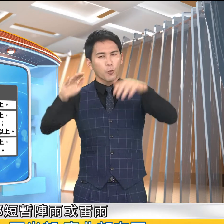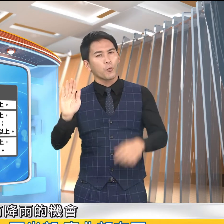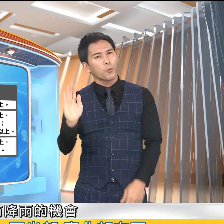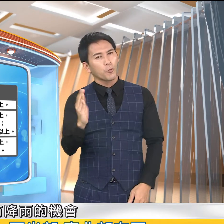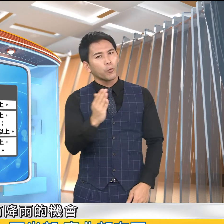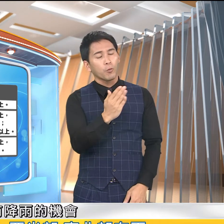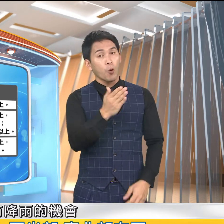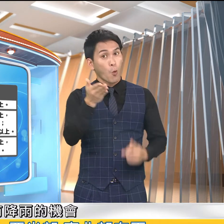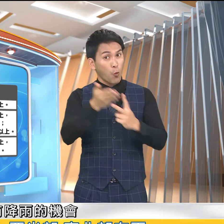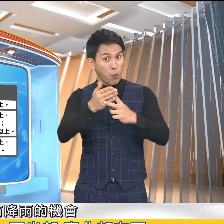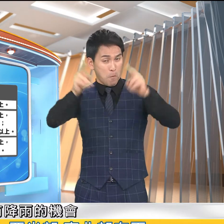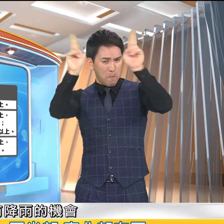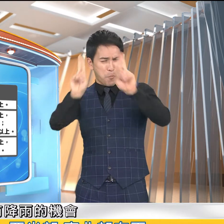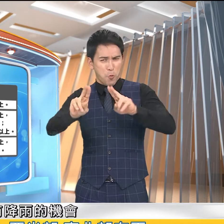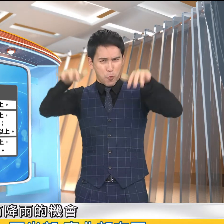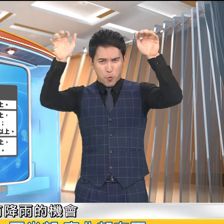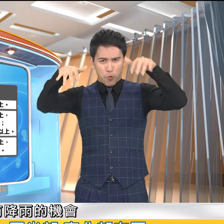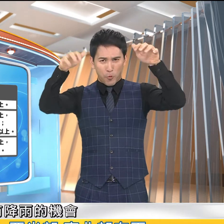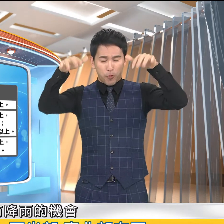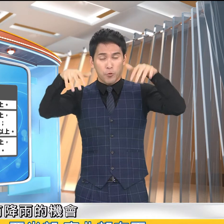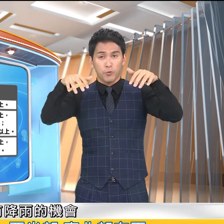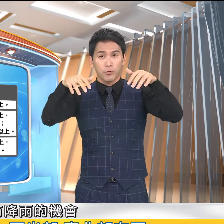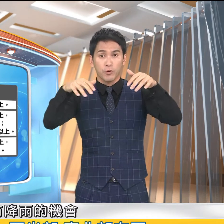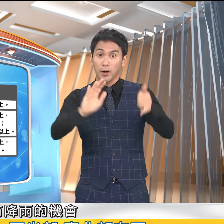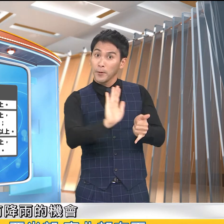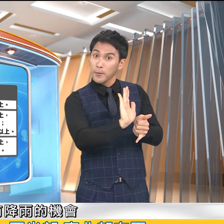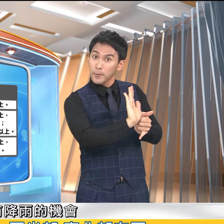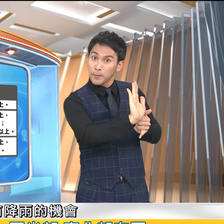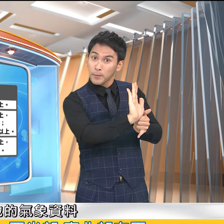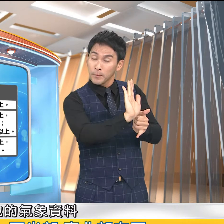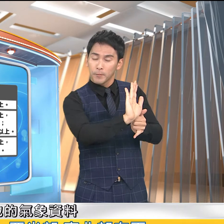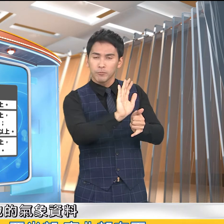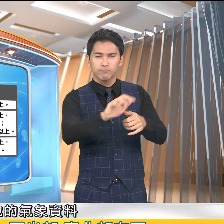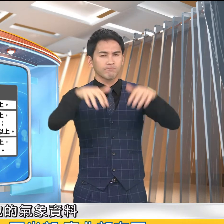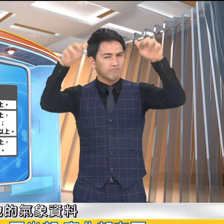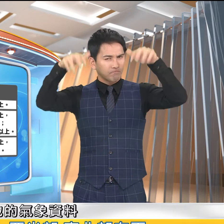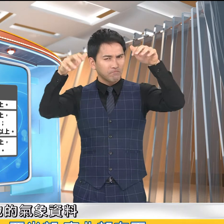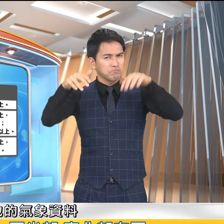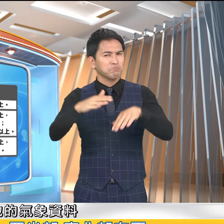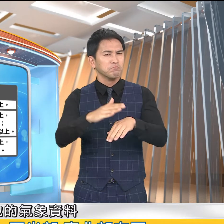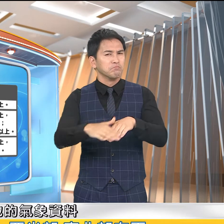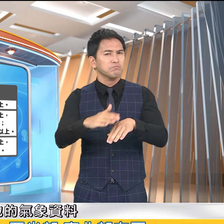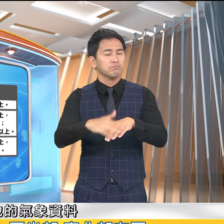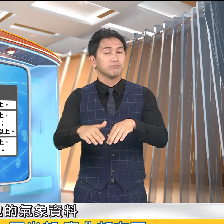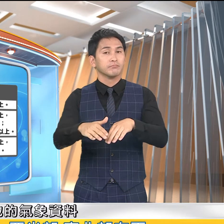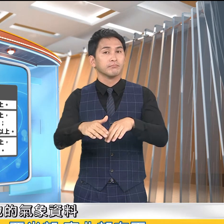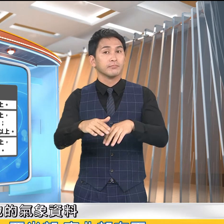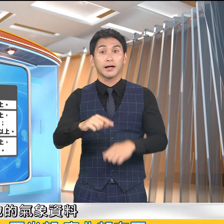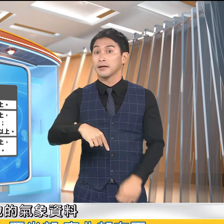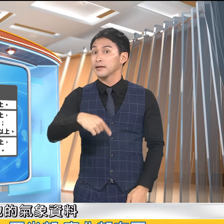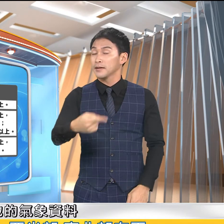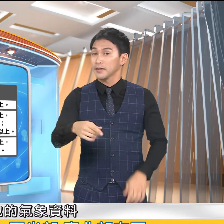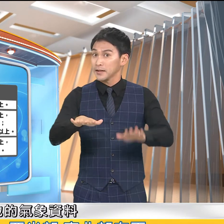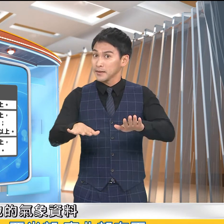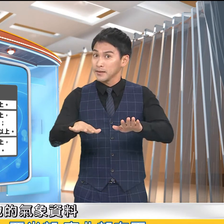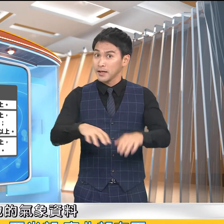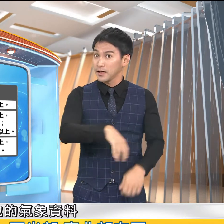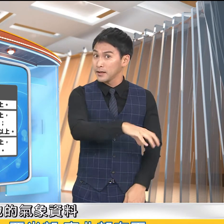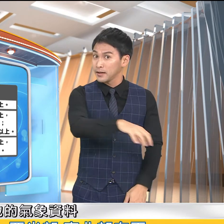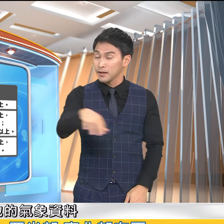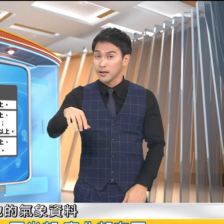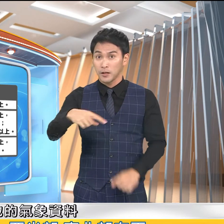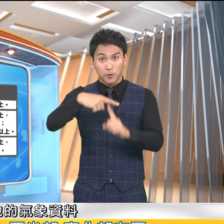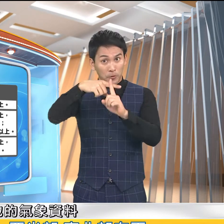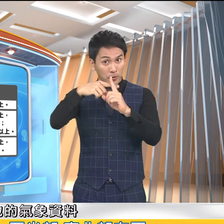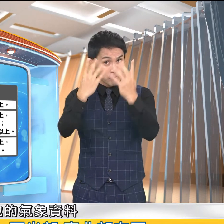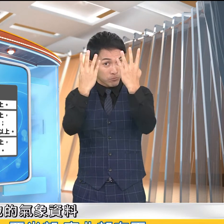雨，而东北部则是持续有降雨的机会。接着就提供您各地的气